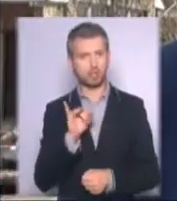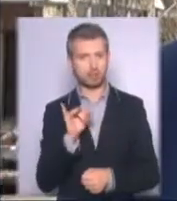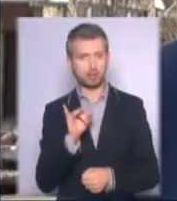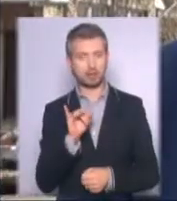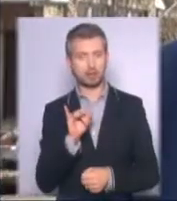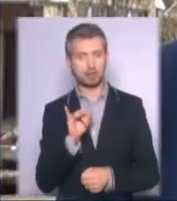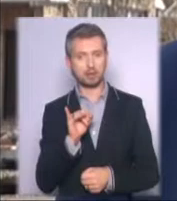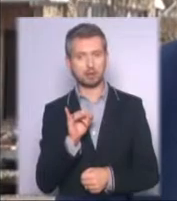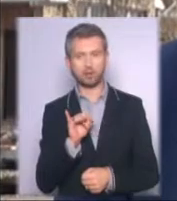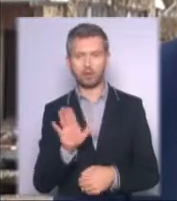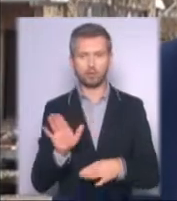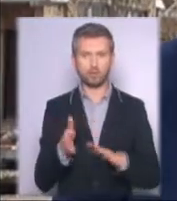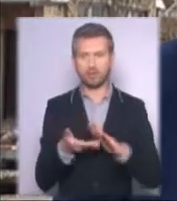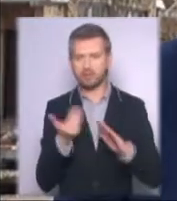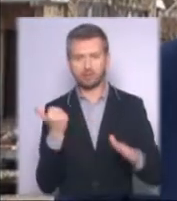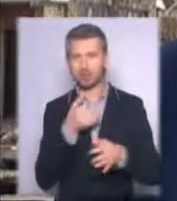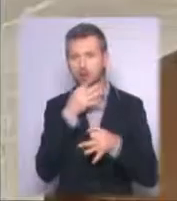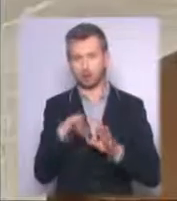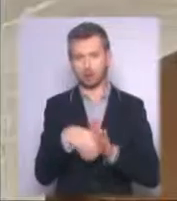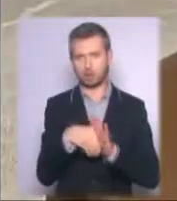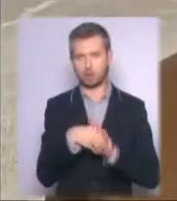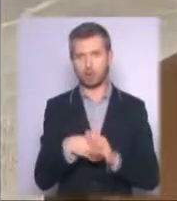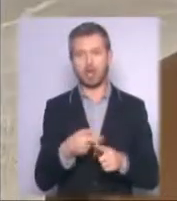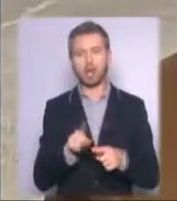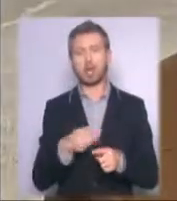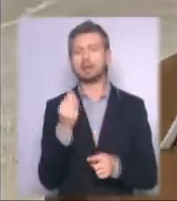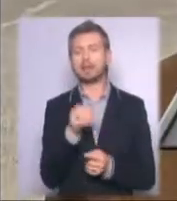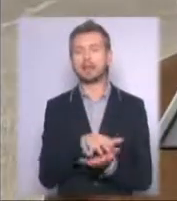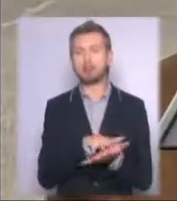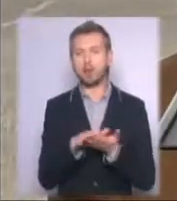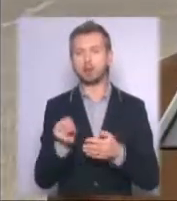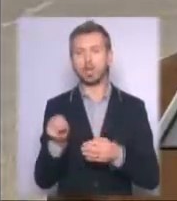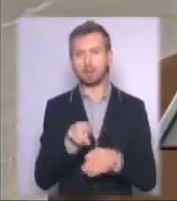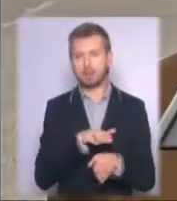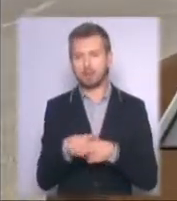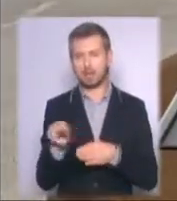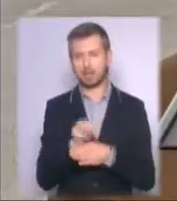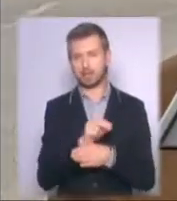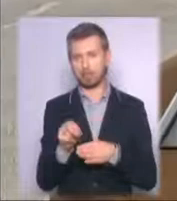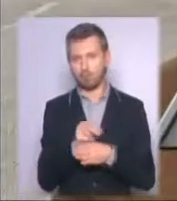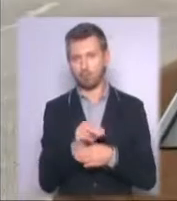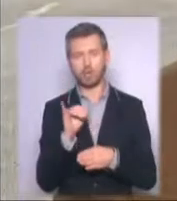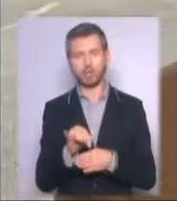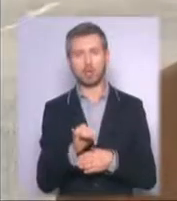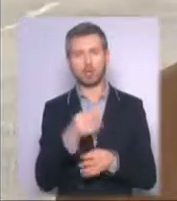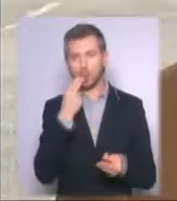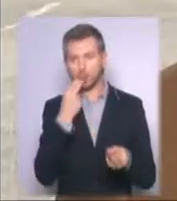виключити абсолютно яку-либо корупційну составляючу. Ці гроші підуть на капітальний ремонт і